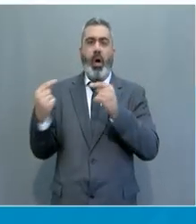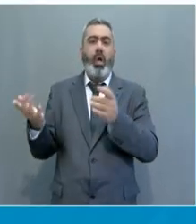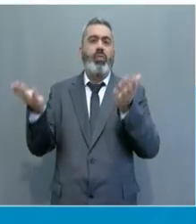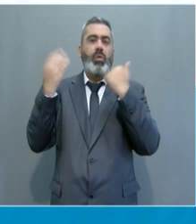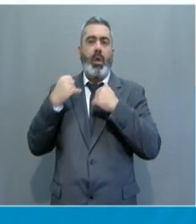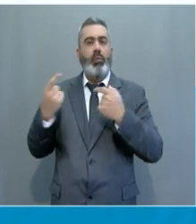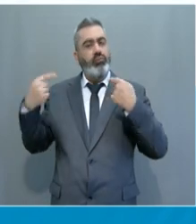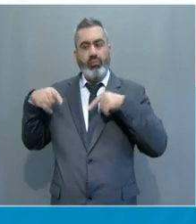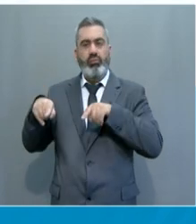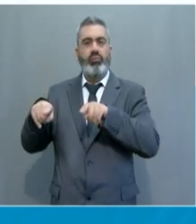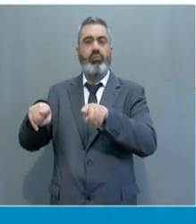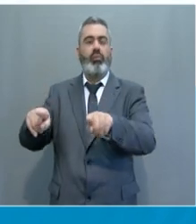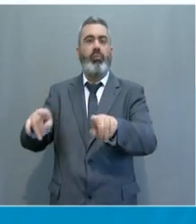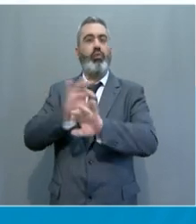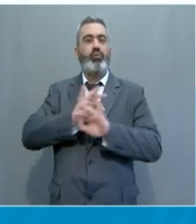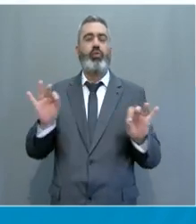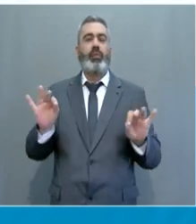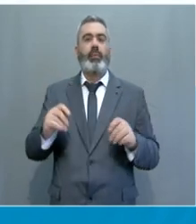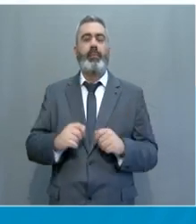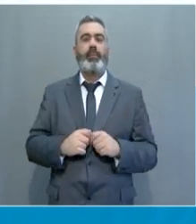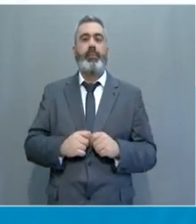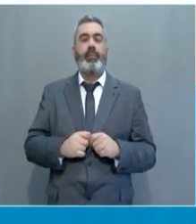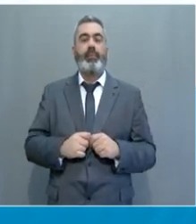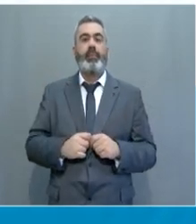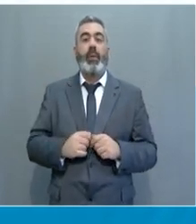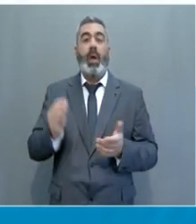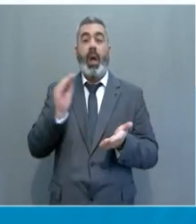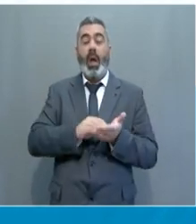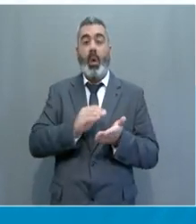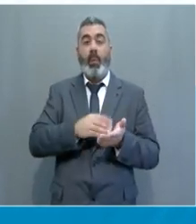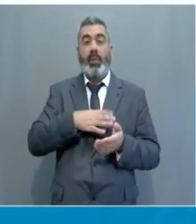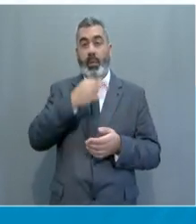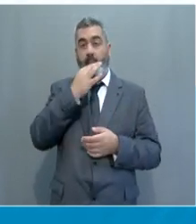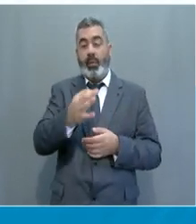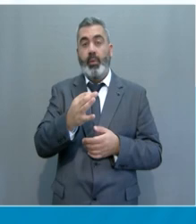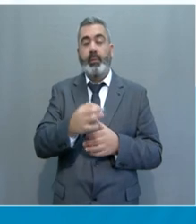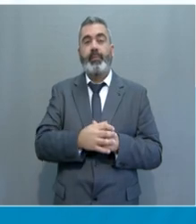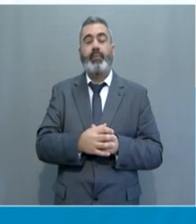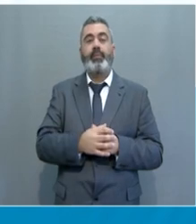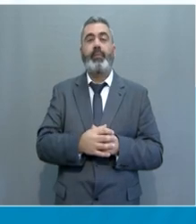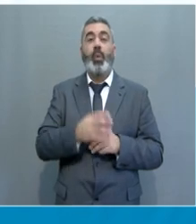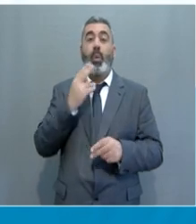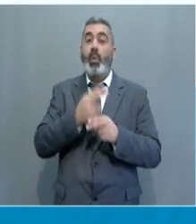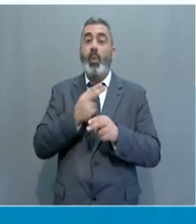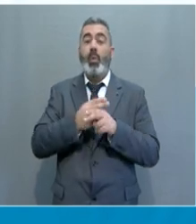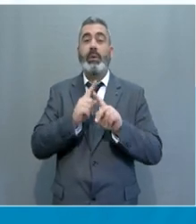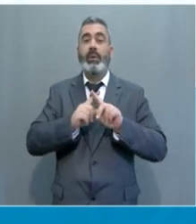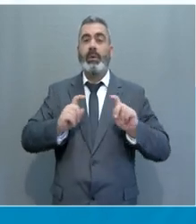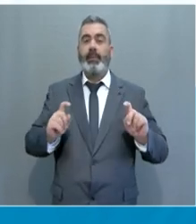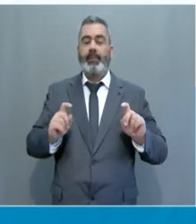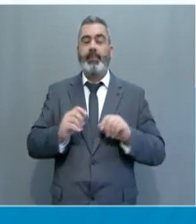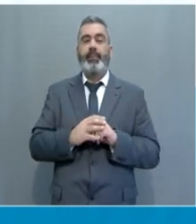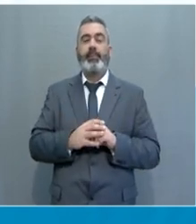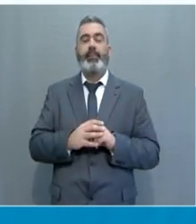ανταγωνίζεται την άλλη. Επίσης, θέλω να τονίσω ότι στα